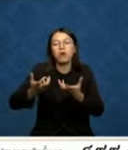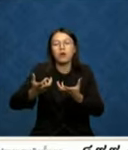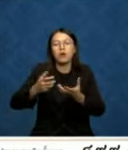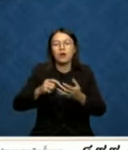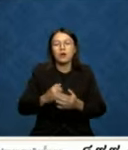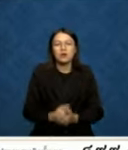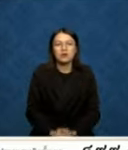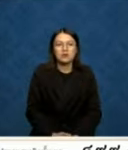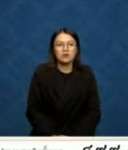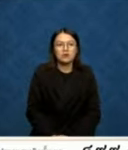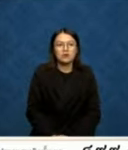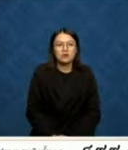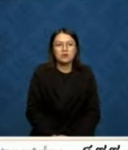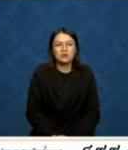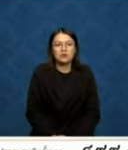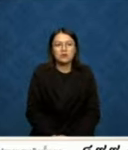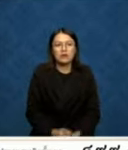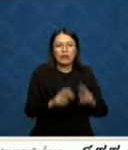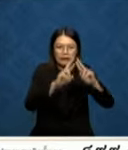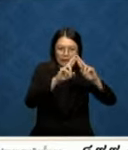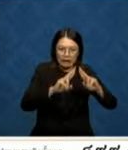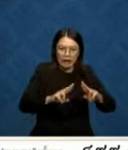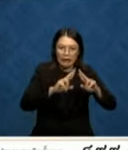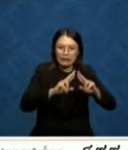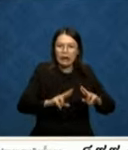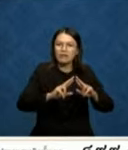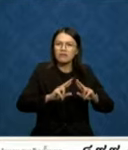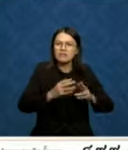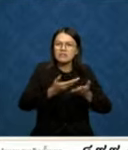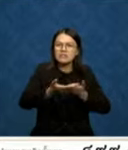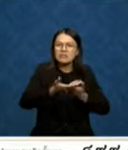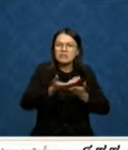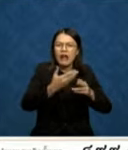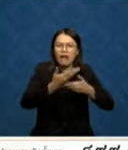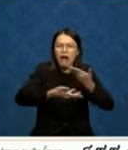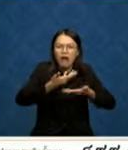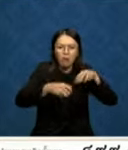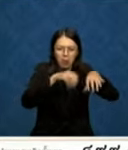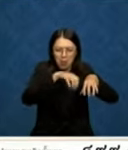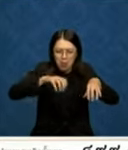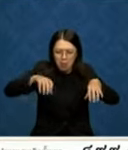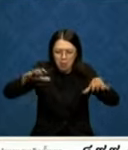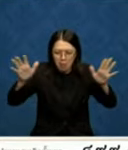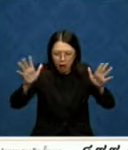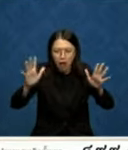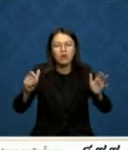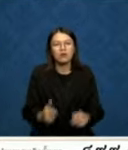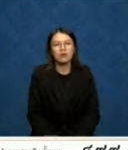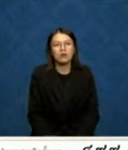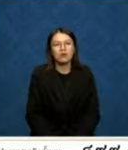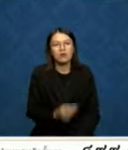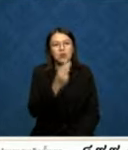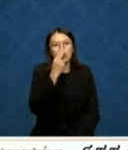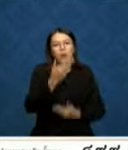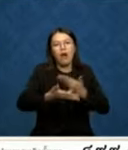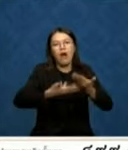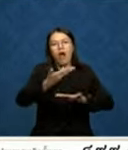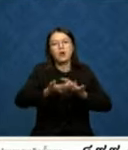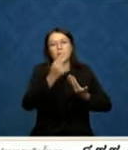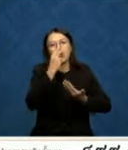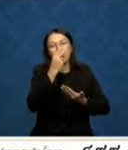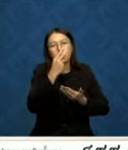ของร้านสะดวกซื้อที่มีจำนวนสาขาเยอะเนี่ยค่อนข้างมากนะครับได้เปรียบมากนะครับท่านไปดูยอดขายก็ได้นะครับท่าน